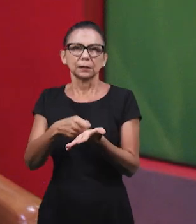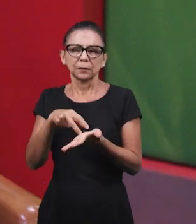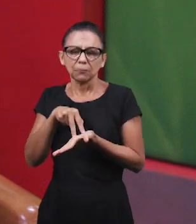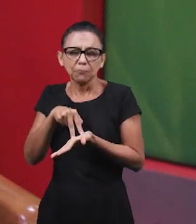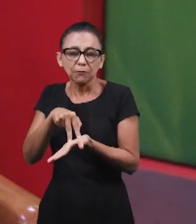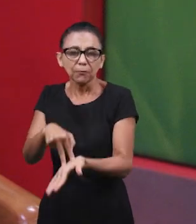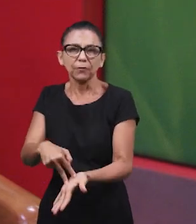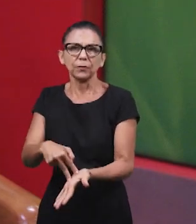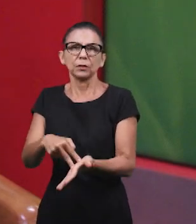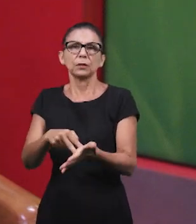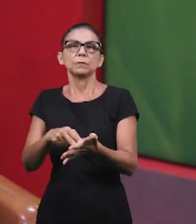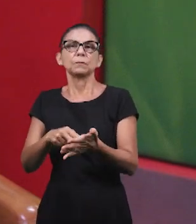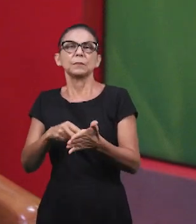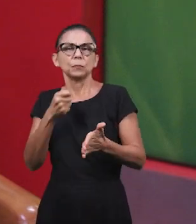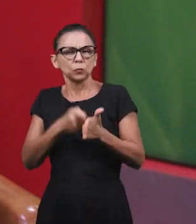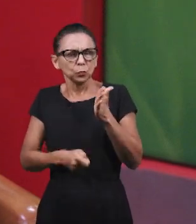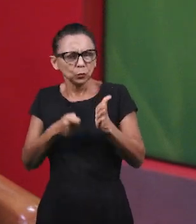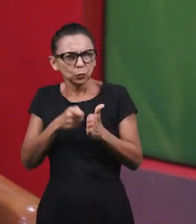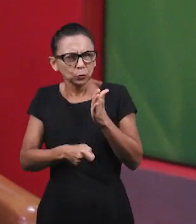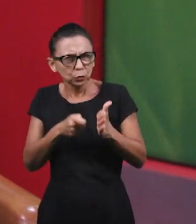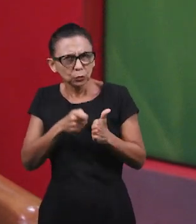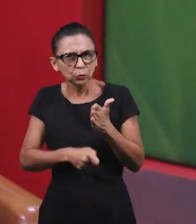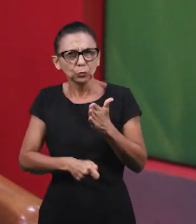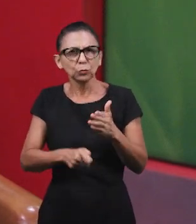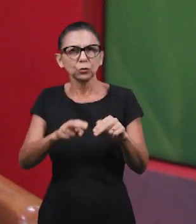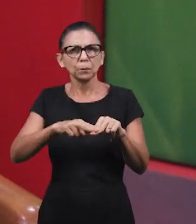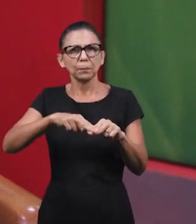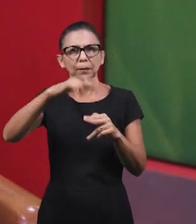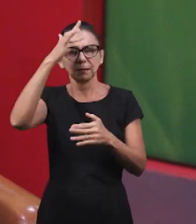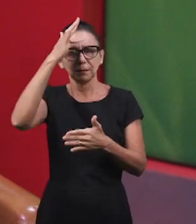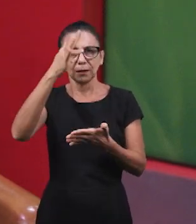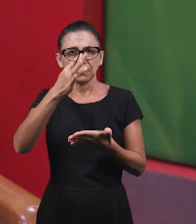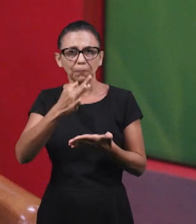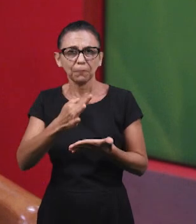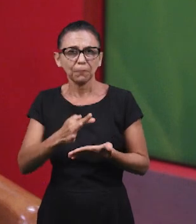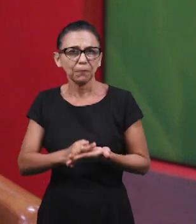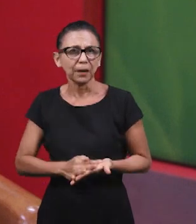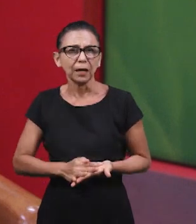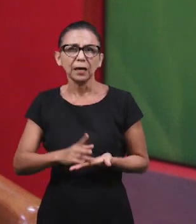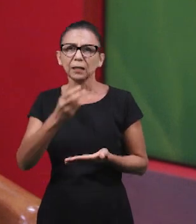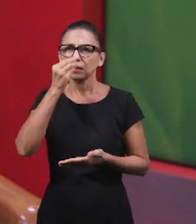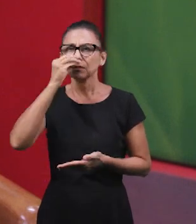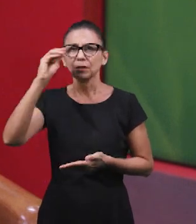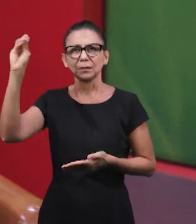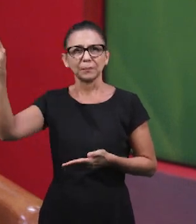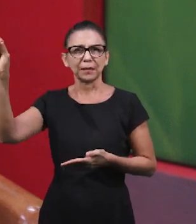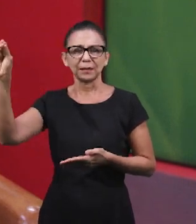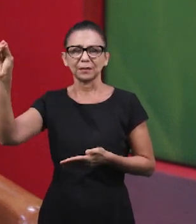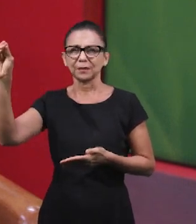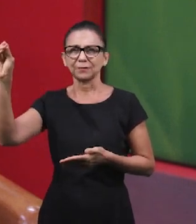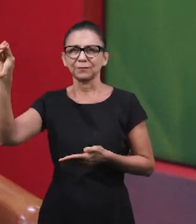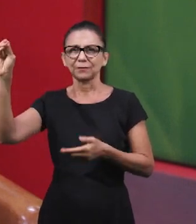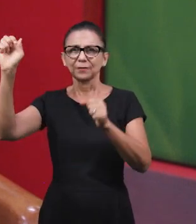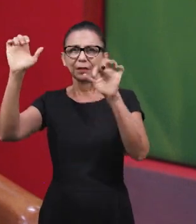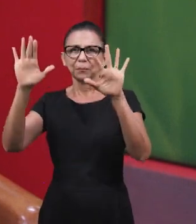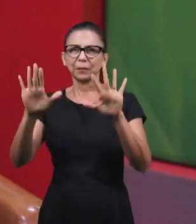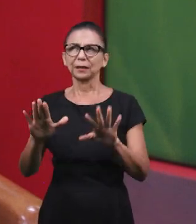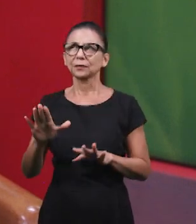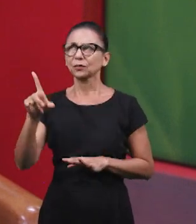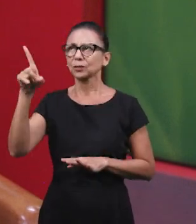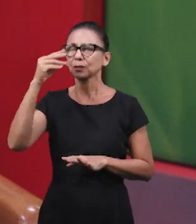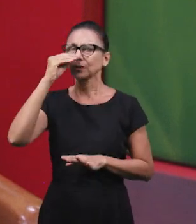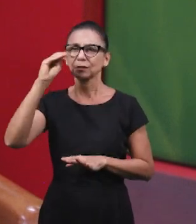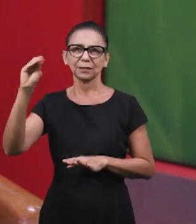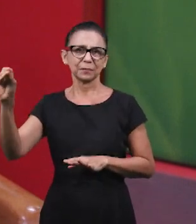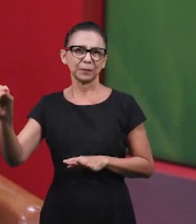bénédiction que Dieu un jour vous a donnée. Il y a une doctrine glorieuse révélée par le Saint-Esprit. Il est nécessaire